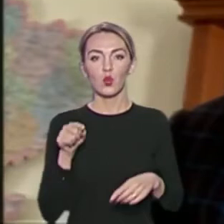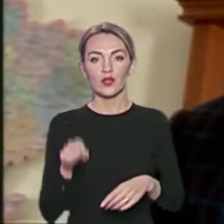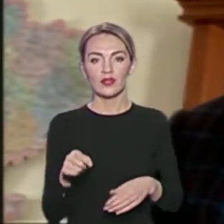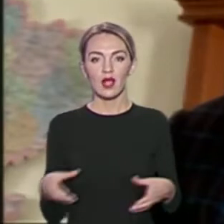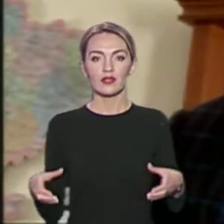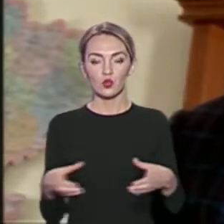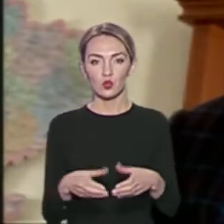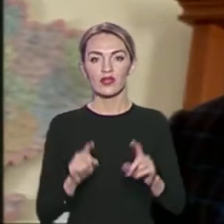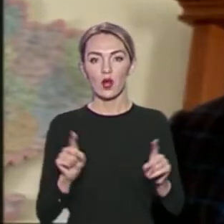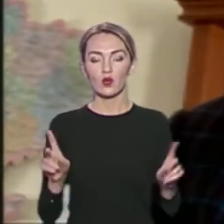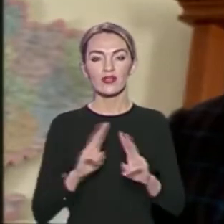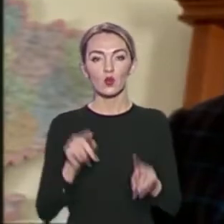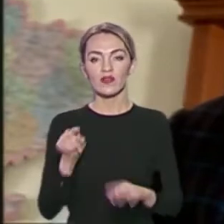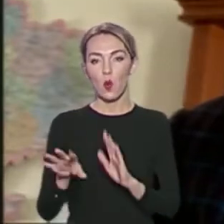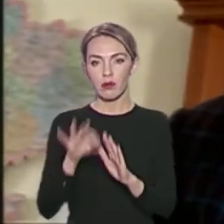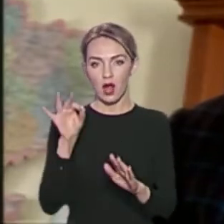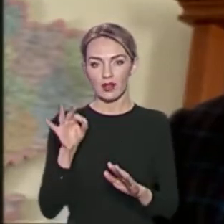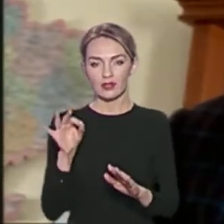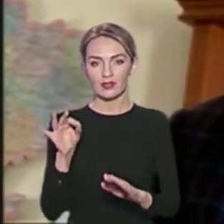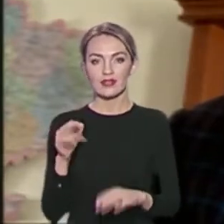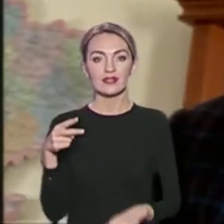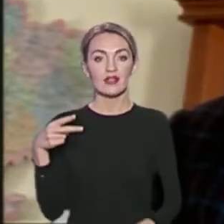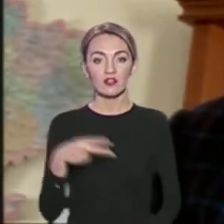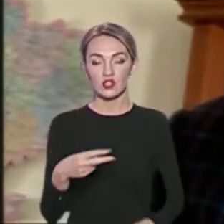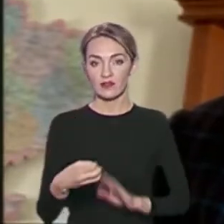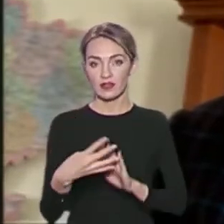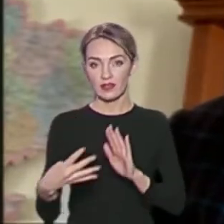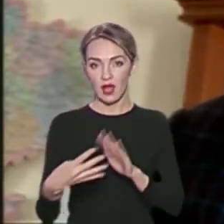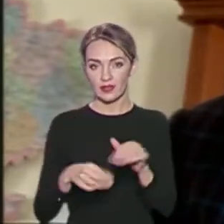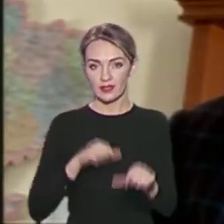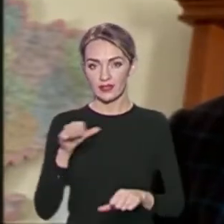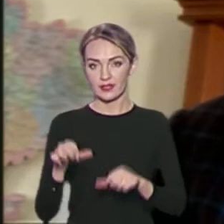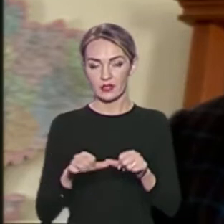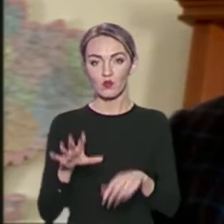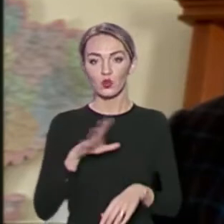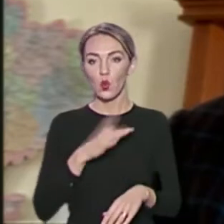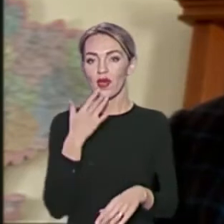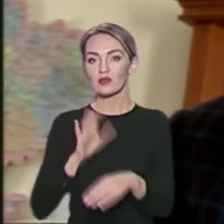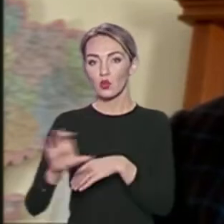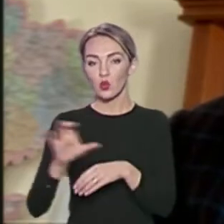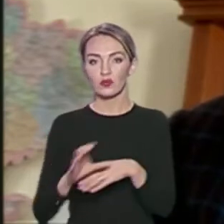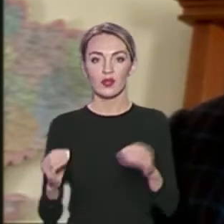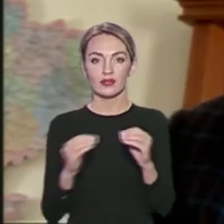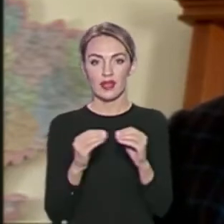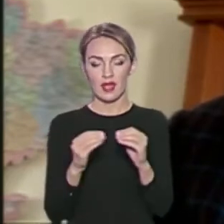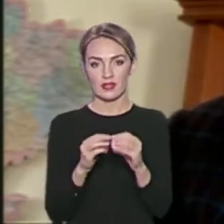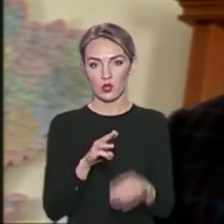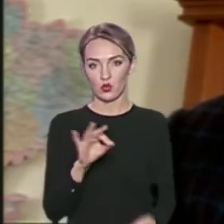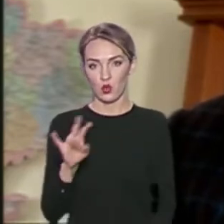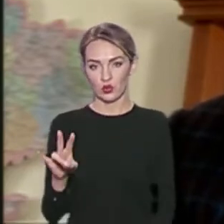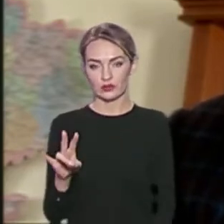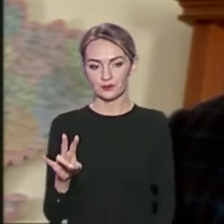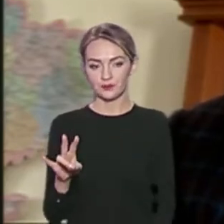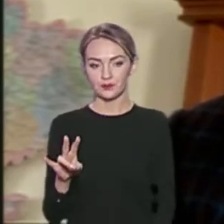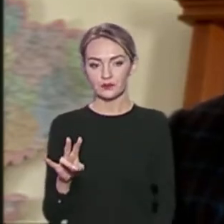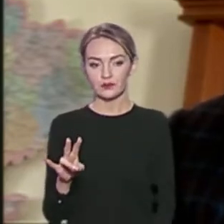категорії, яку ви брали з усіх, за 2019 рік було експортовано 10 тонн, за 2 місяці було